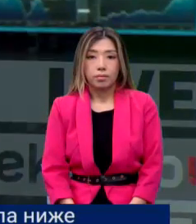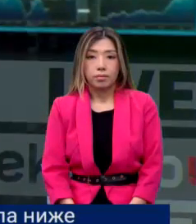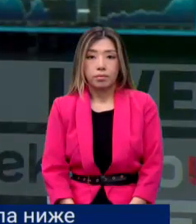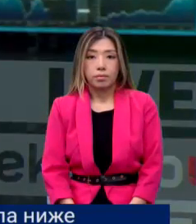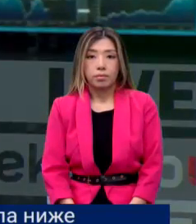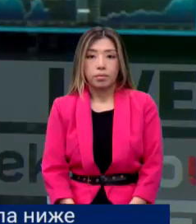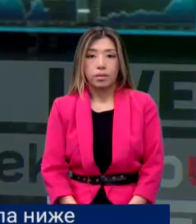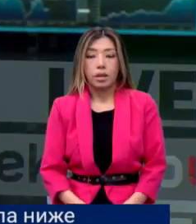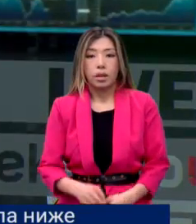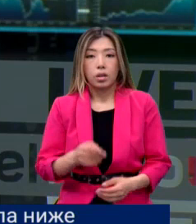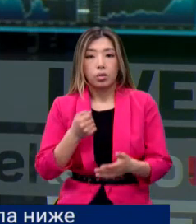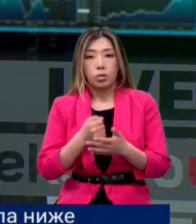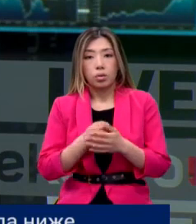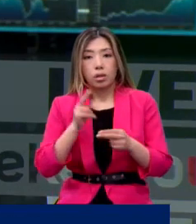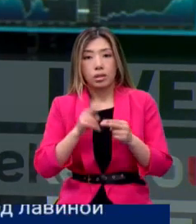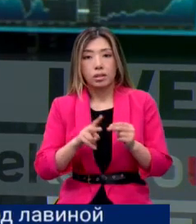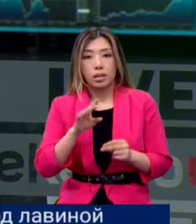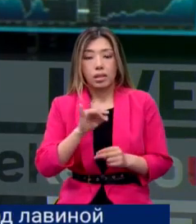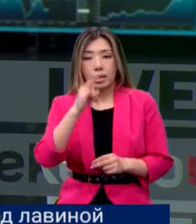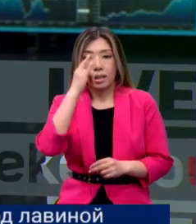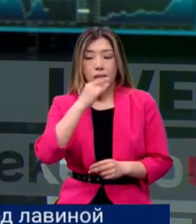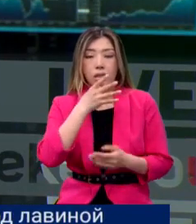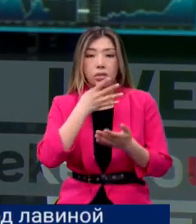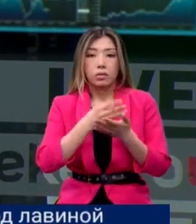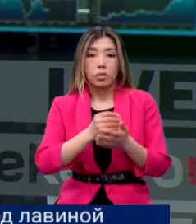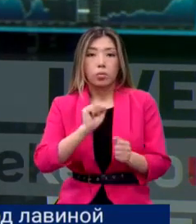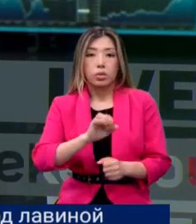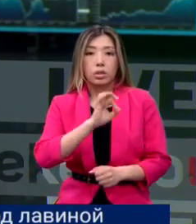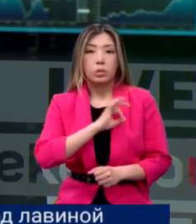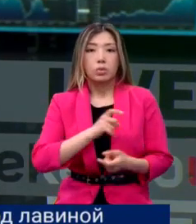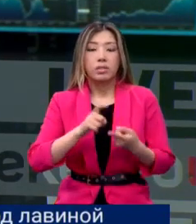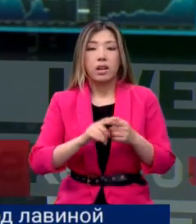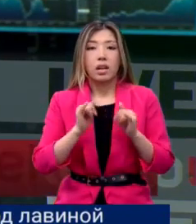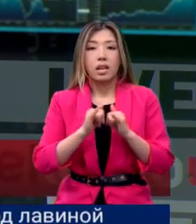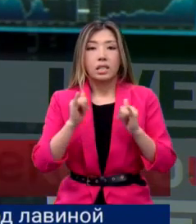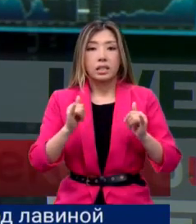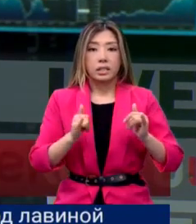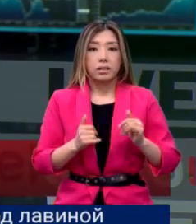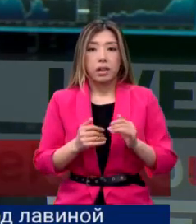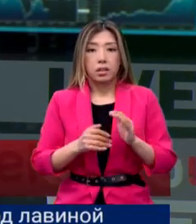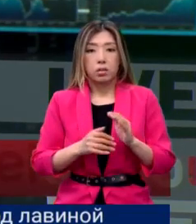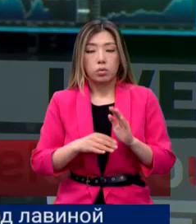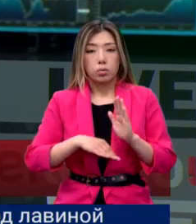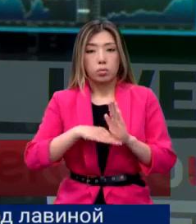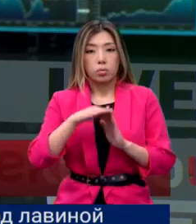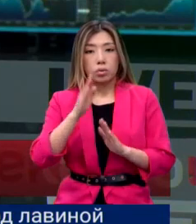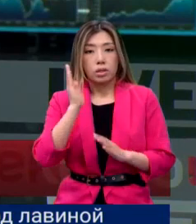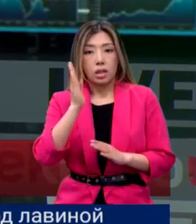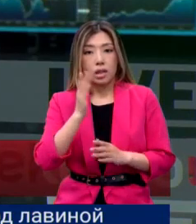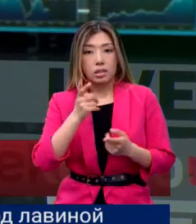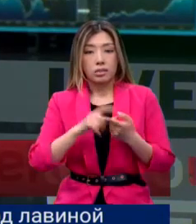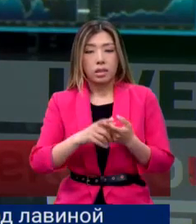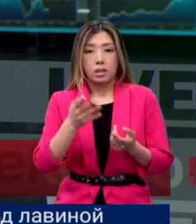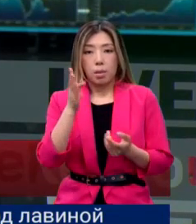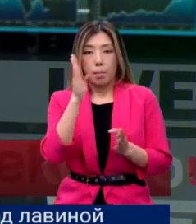А до конца ли Казахстан использует свой инвестиционный потенциал и будет ли он расти дальше на фоне геополитической нестабильности?